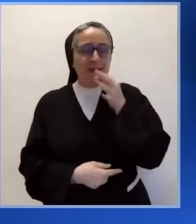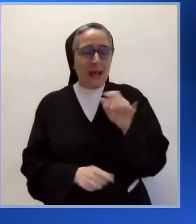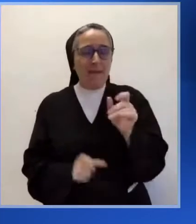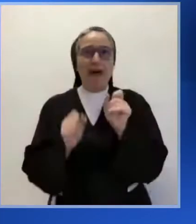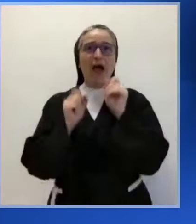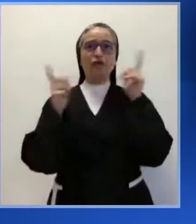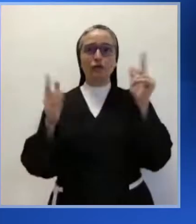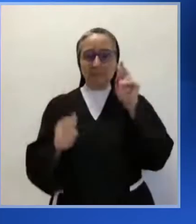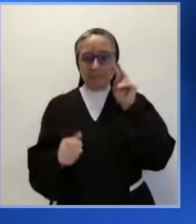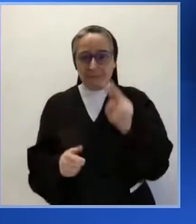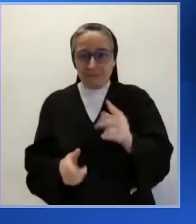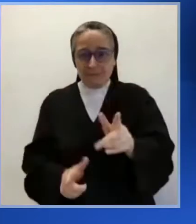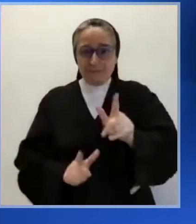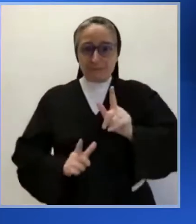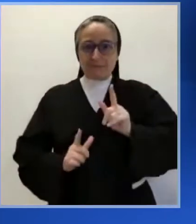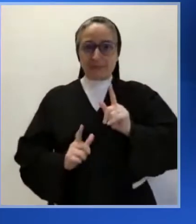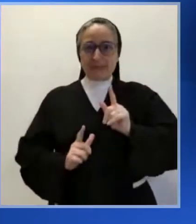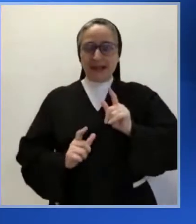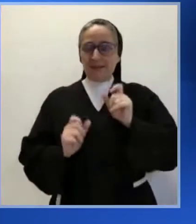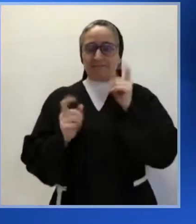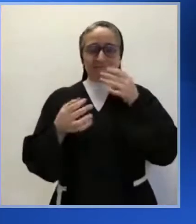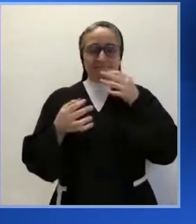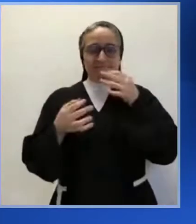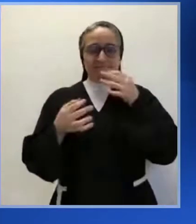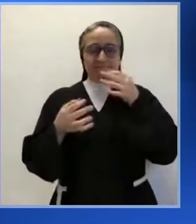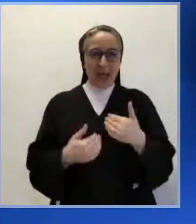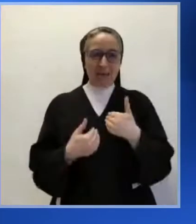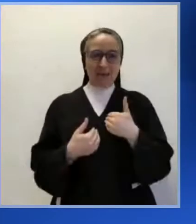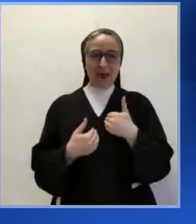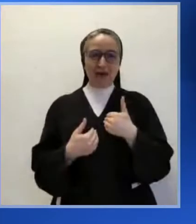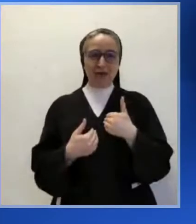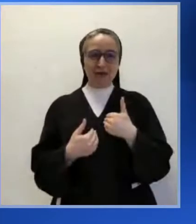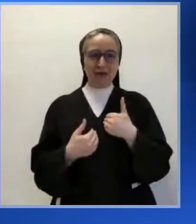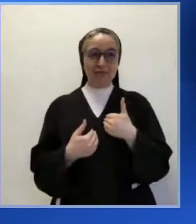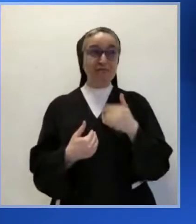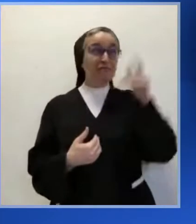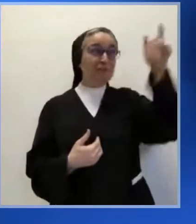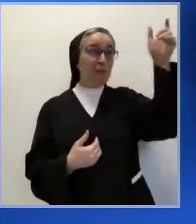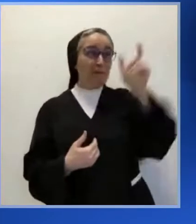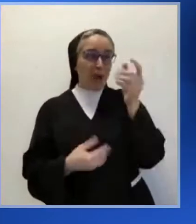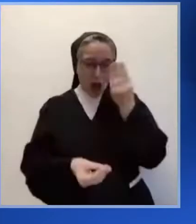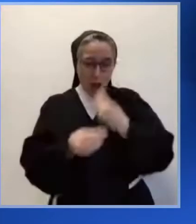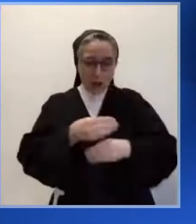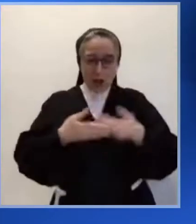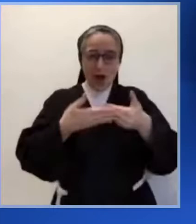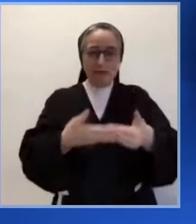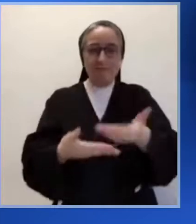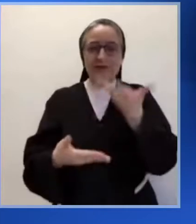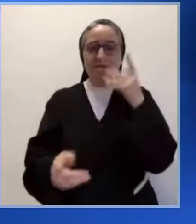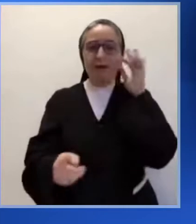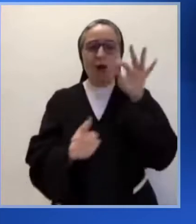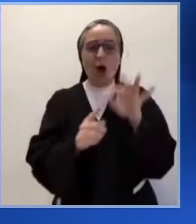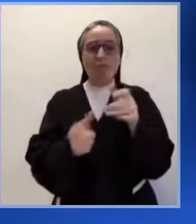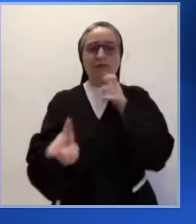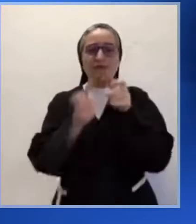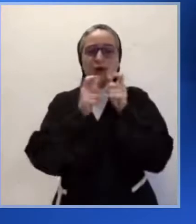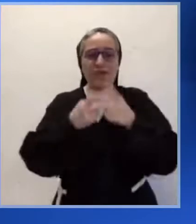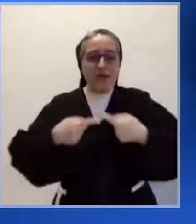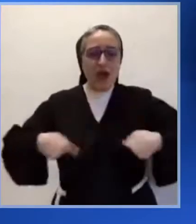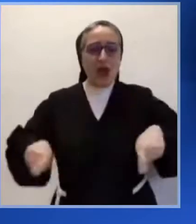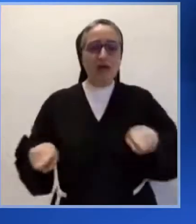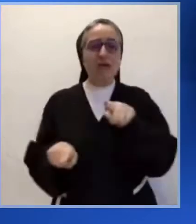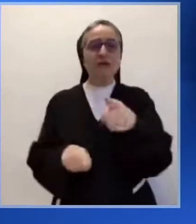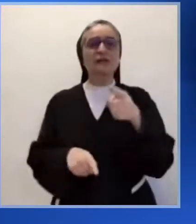al mistero. Il Verbo si è fatto carne per dialogare con noi. Dio non vuole